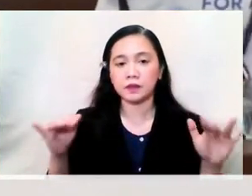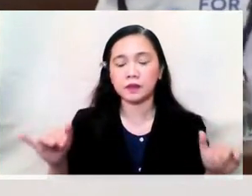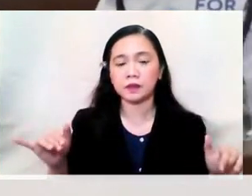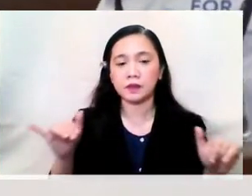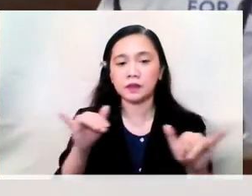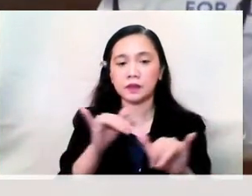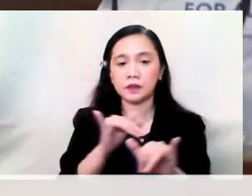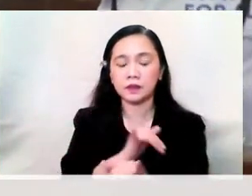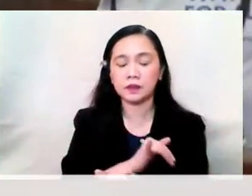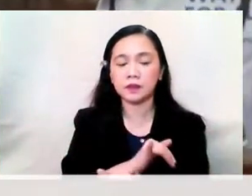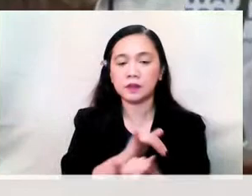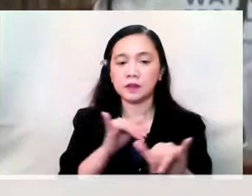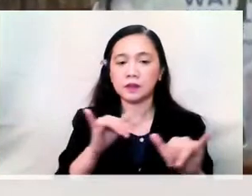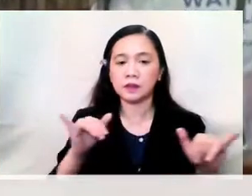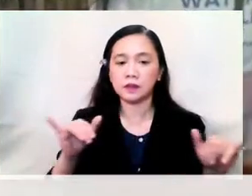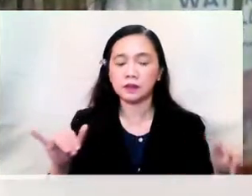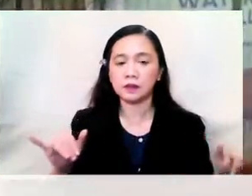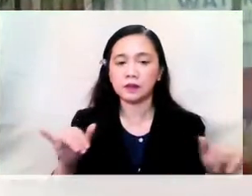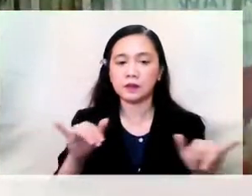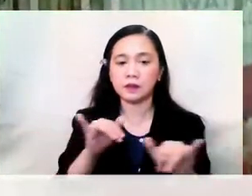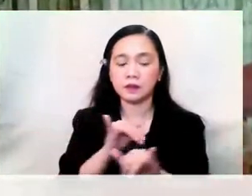para na